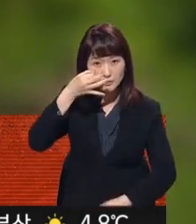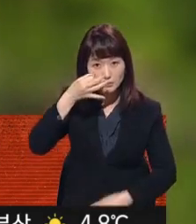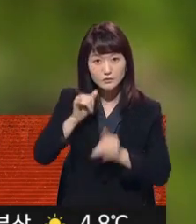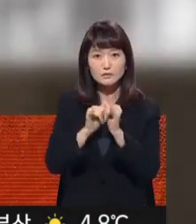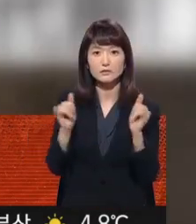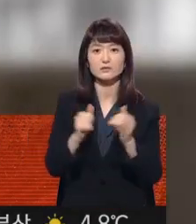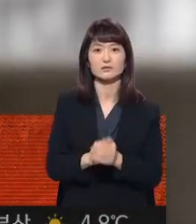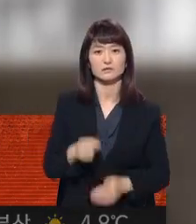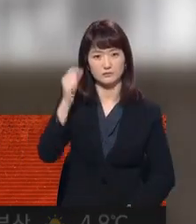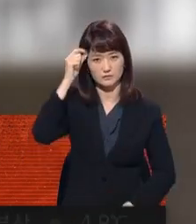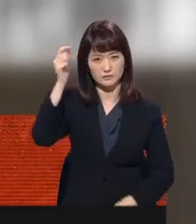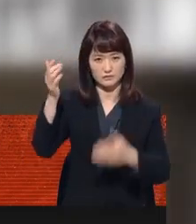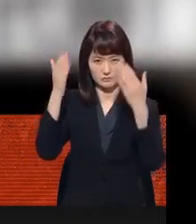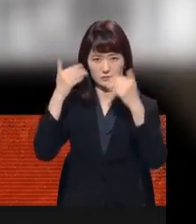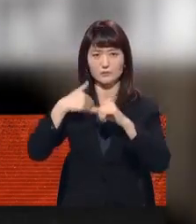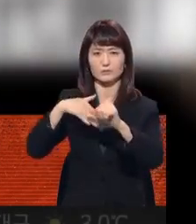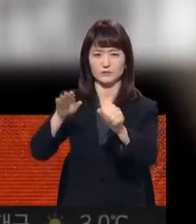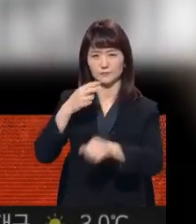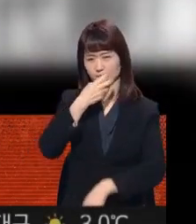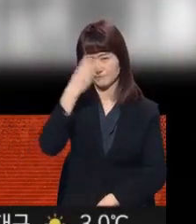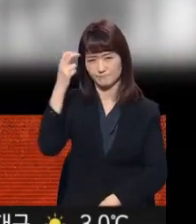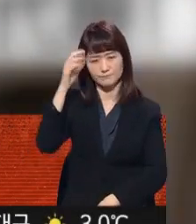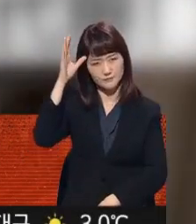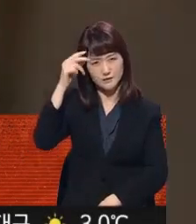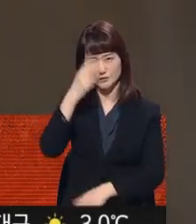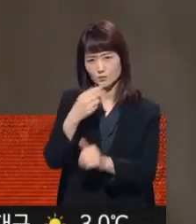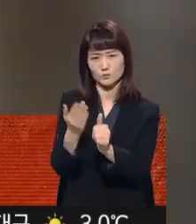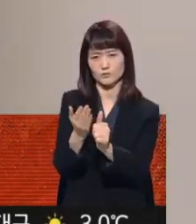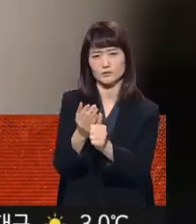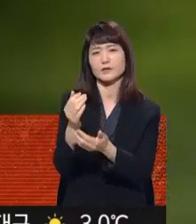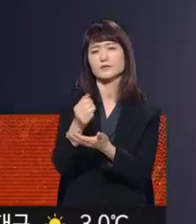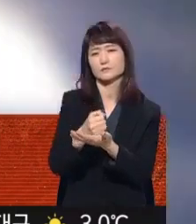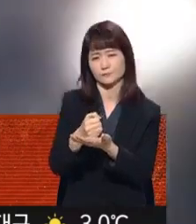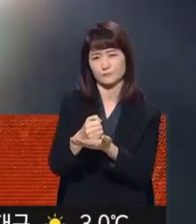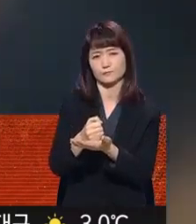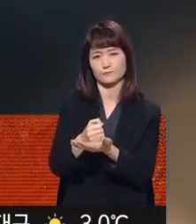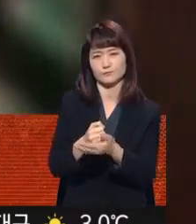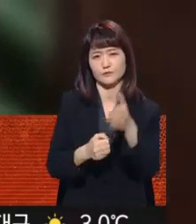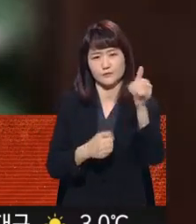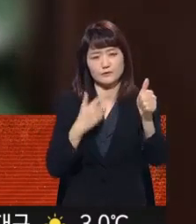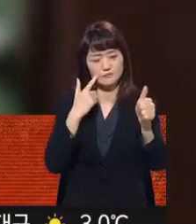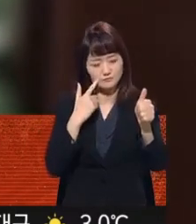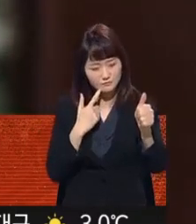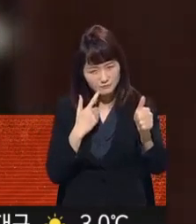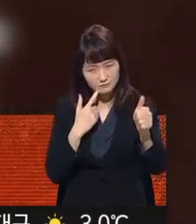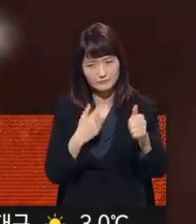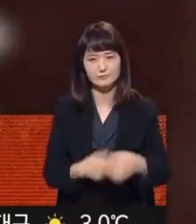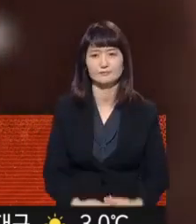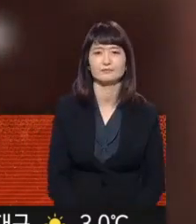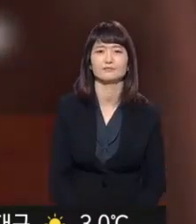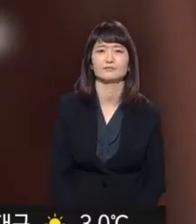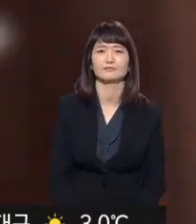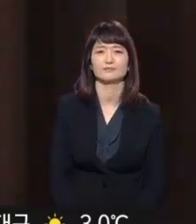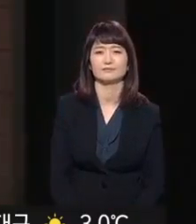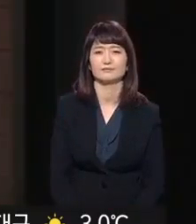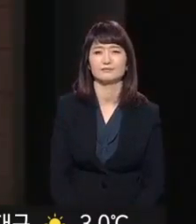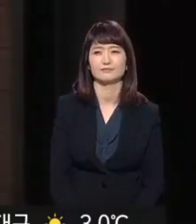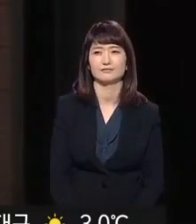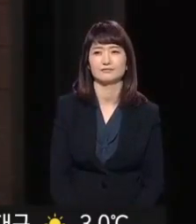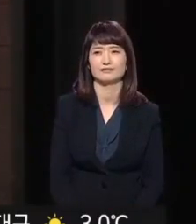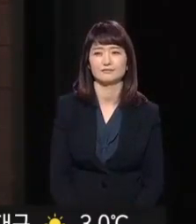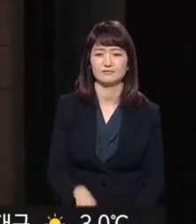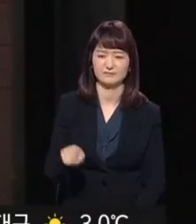누리꾼들은 영재학교에 보내야 한다. 이렇게 똑똑한 강아지를 키운다는 건 행운이다라며 주인을 부러워하기도 했습니다. 예. 우리 가족 여러분들이 이거